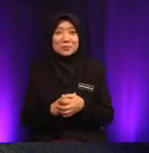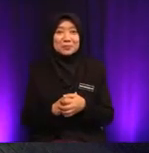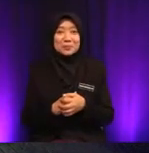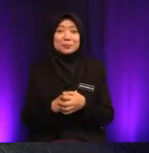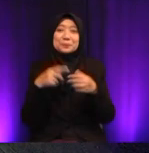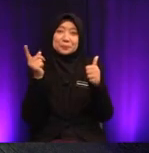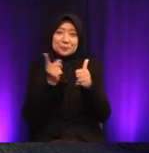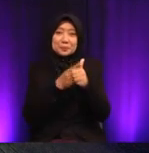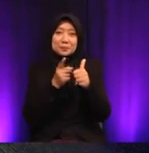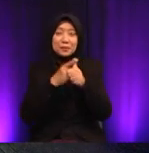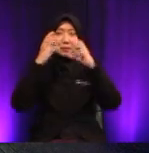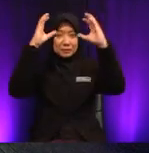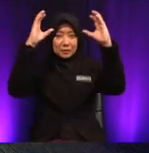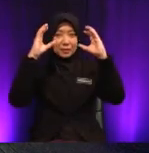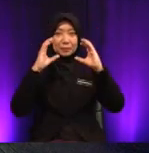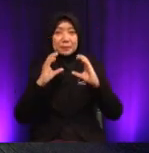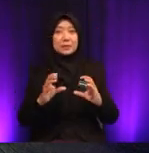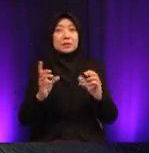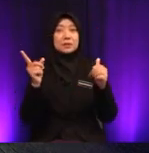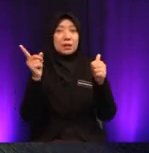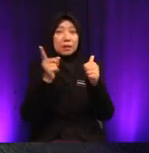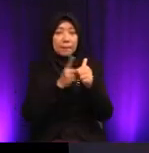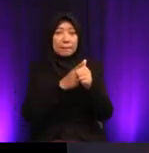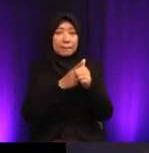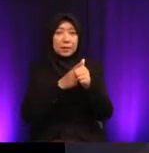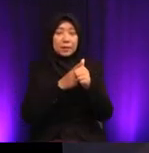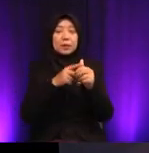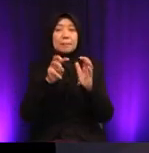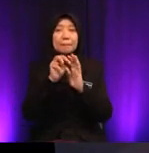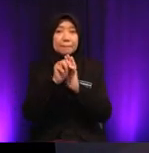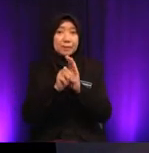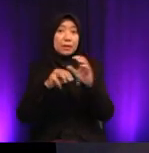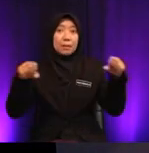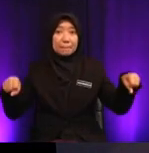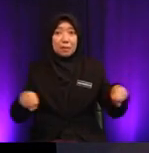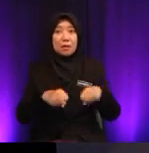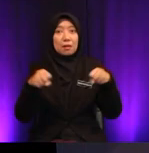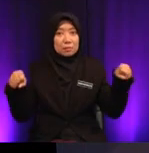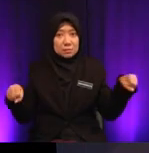pertama kaidah yang pertama adalah kaidah memasak memasak